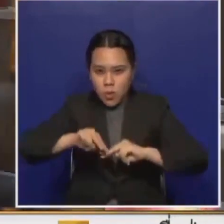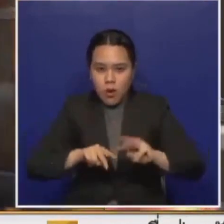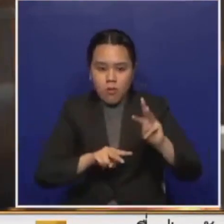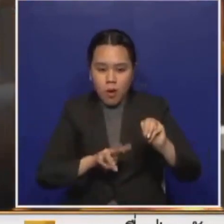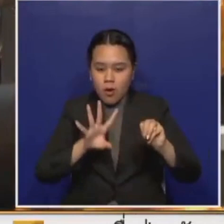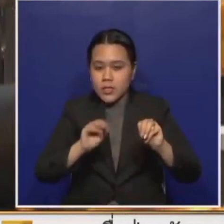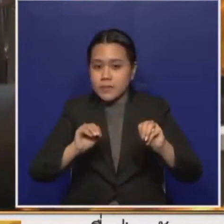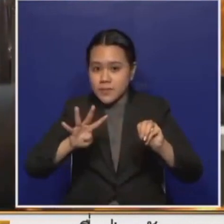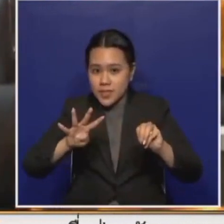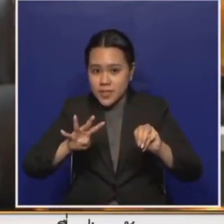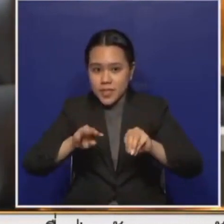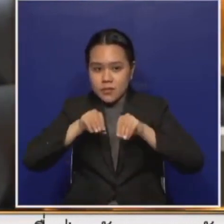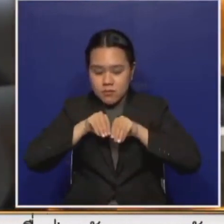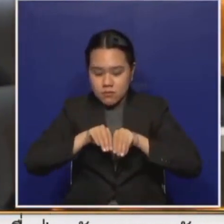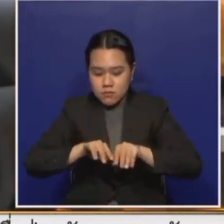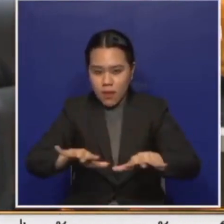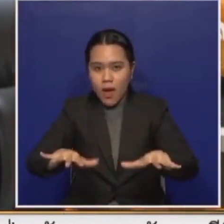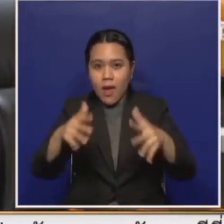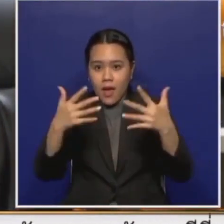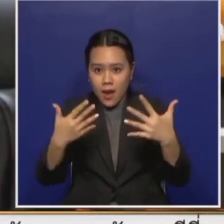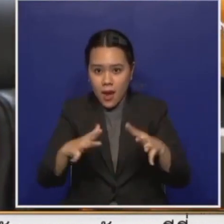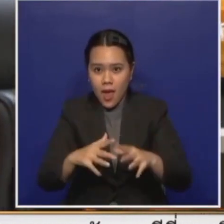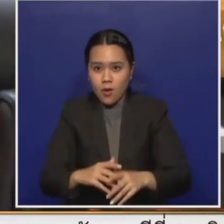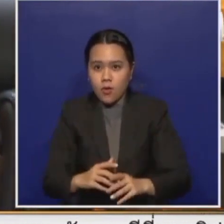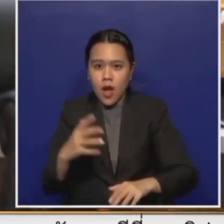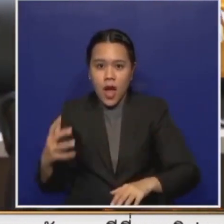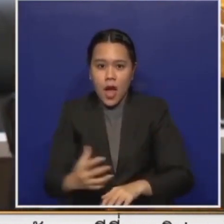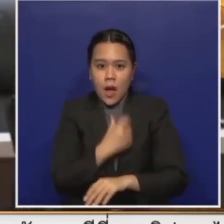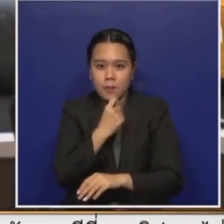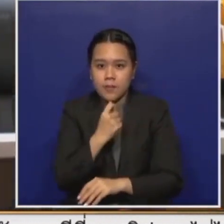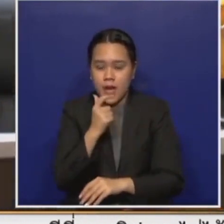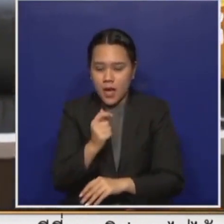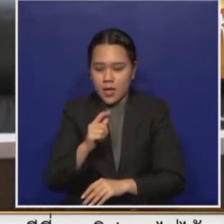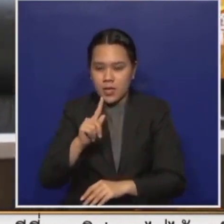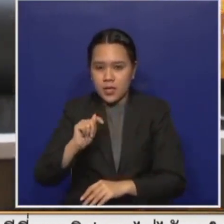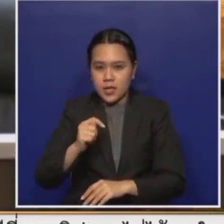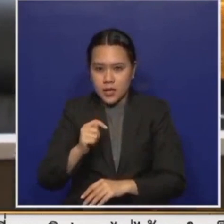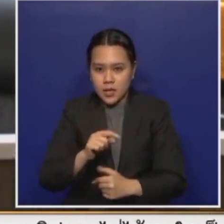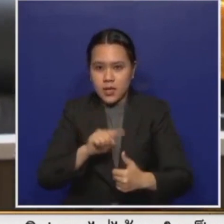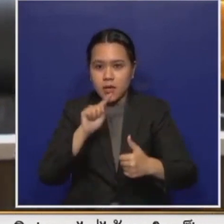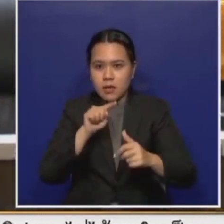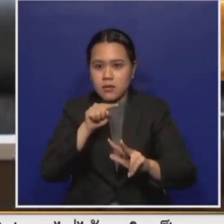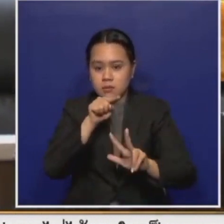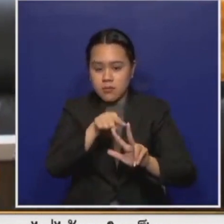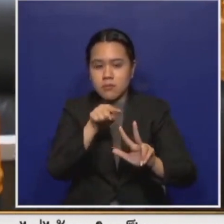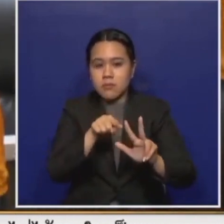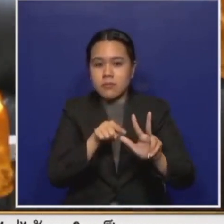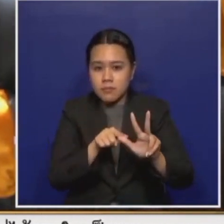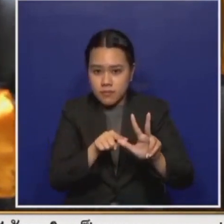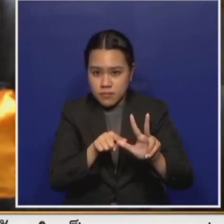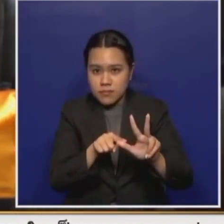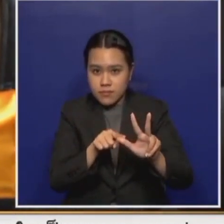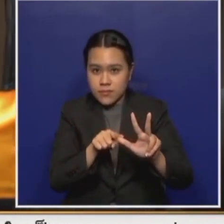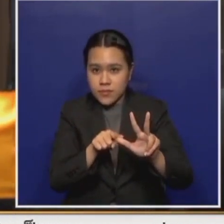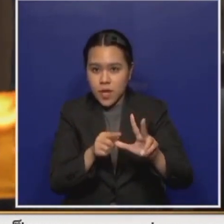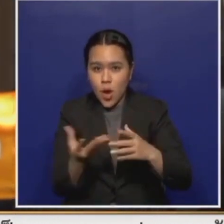มาแล้วสามอำนาจอธิปตาย เราไมวาจะเป็ิติปัหับริหานและตัวการอยู่ในตัวผู้ใช้